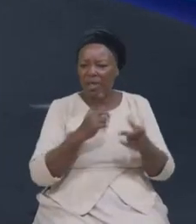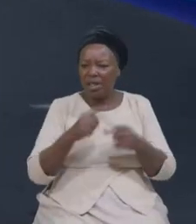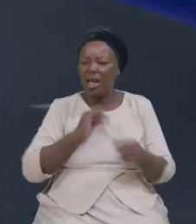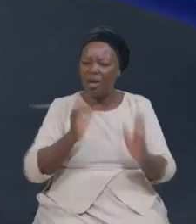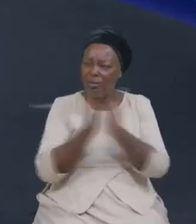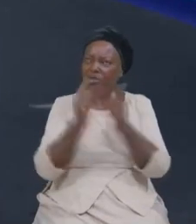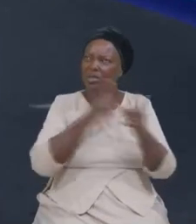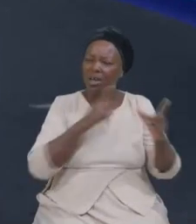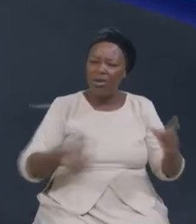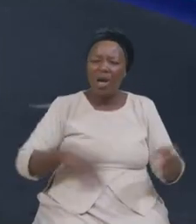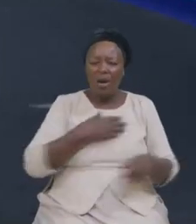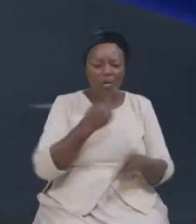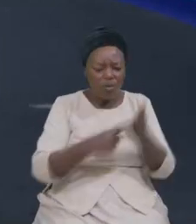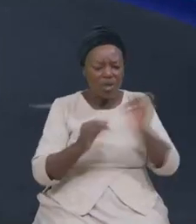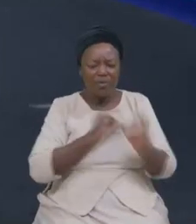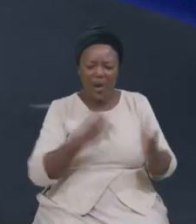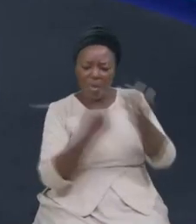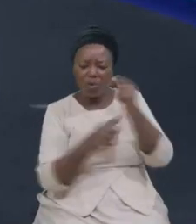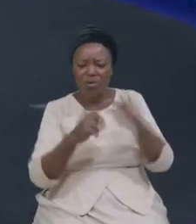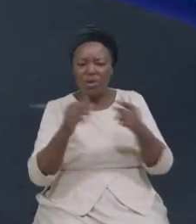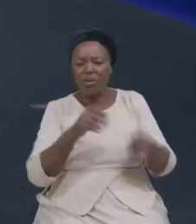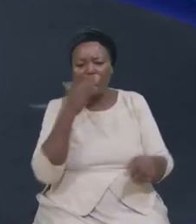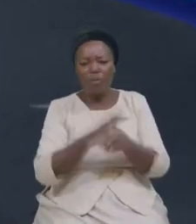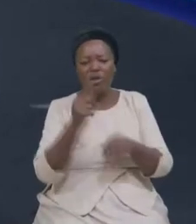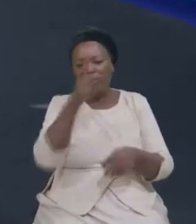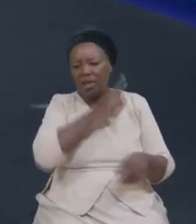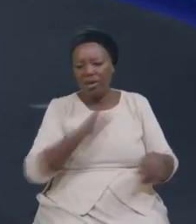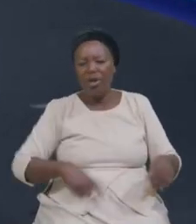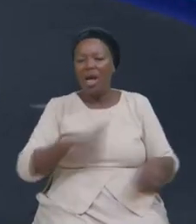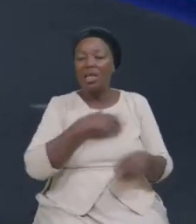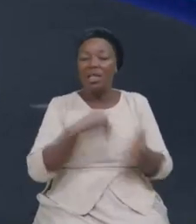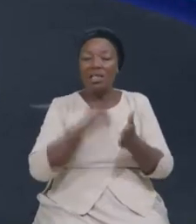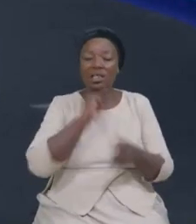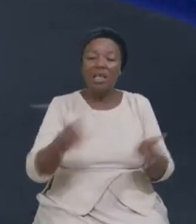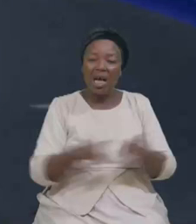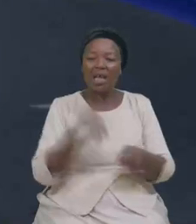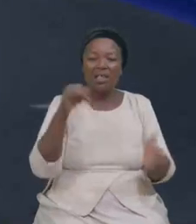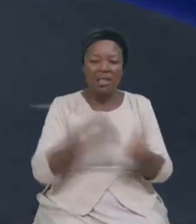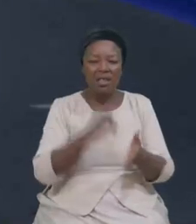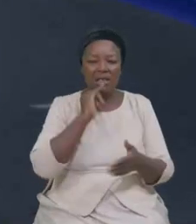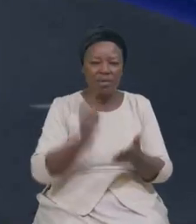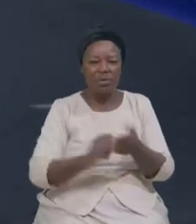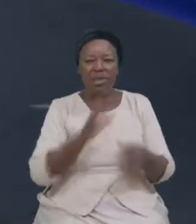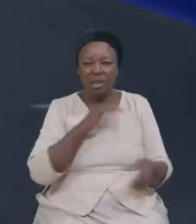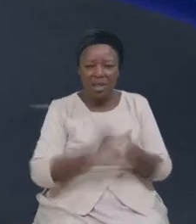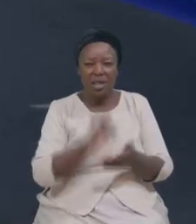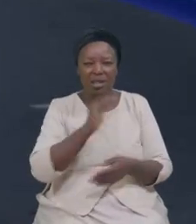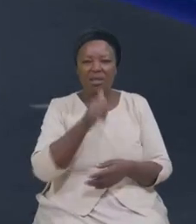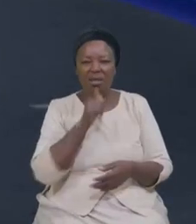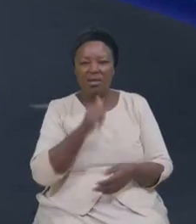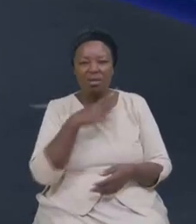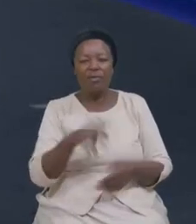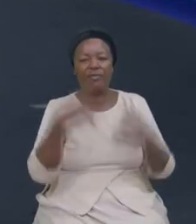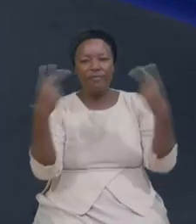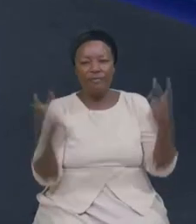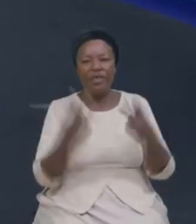je m'attache aux promesses de Dieu, selon qu'il est écrit. Ça, c'est le secret de la victoire dans